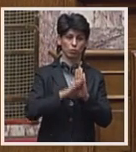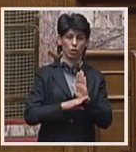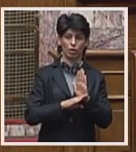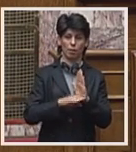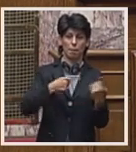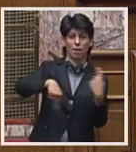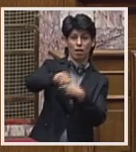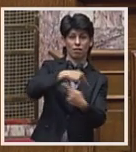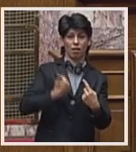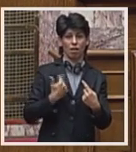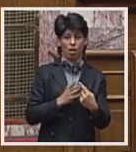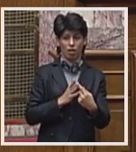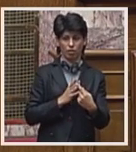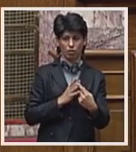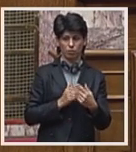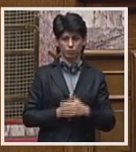νέων,